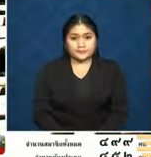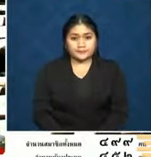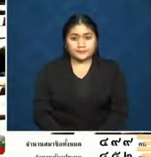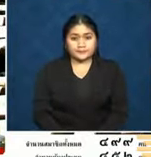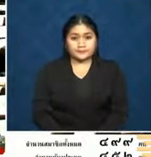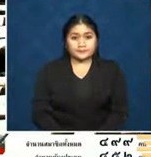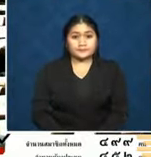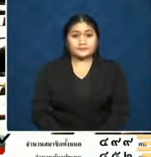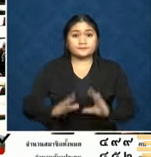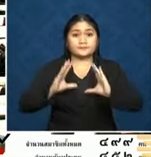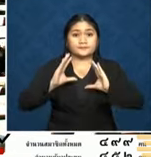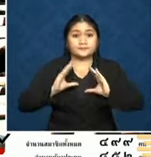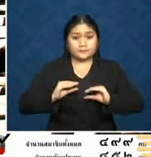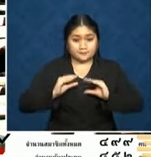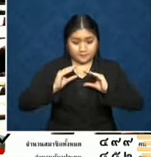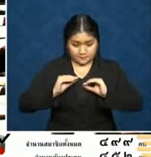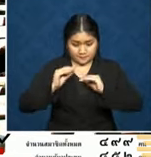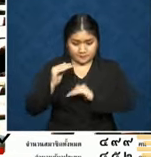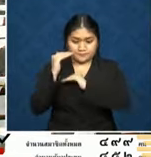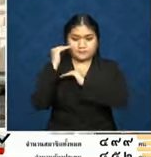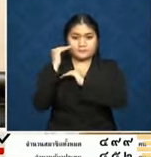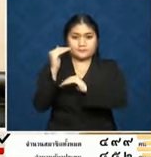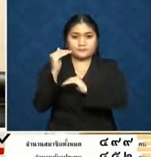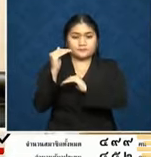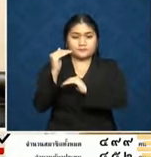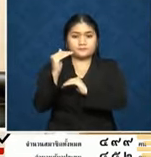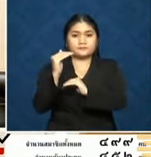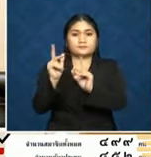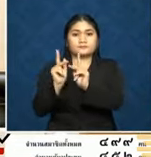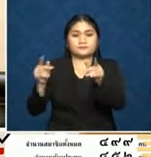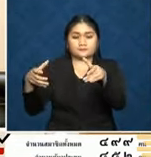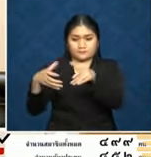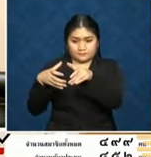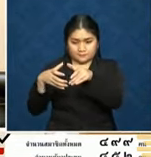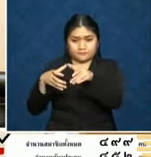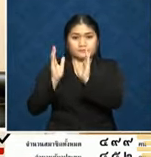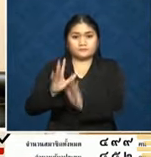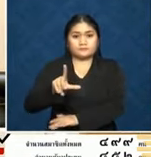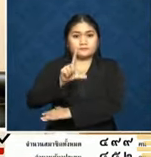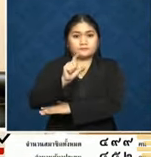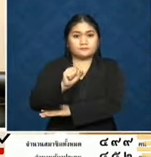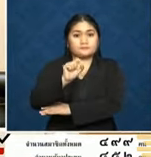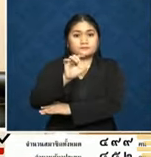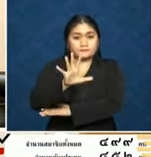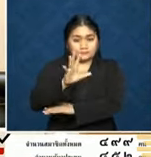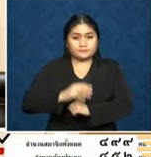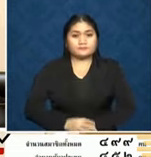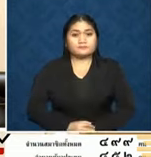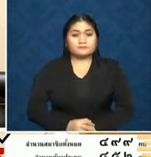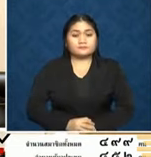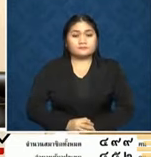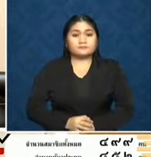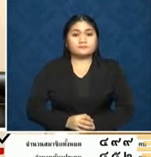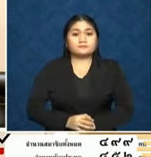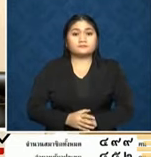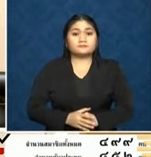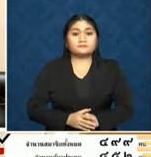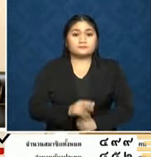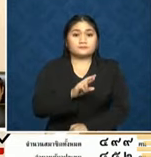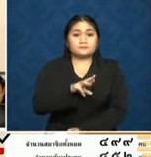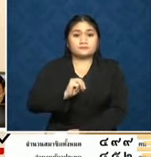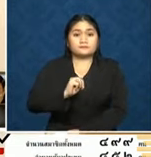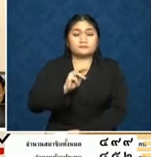ที่ประชุมนะครับกำหนดให้มีกรรมการวิสามัญ25ท่านนะครับสัดส่วนของคณะรัฐมนตรี6ท่าน